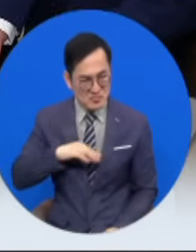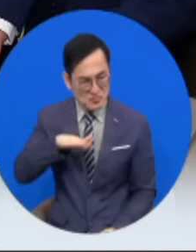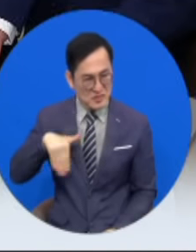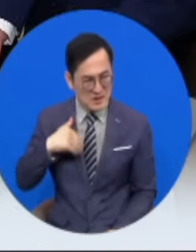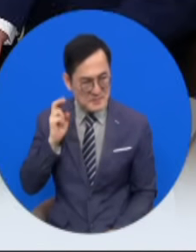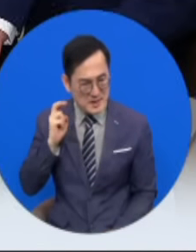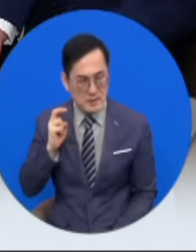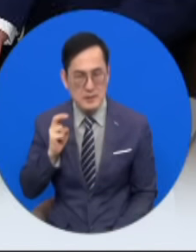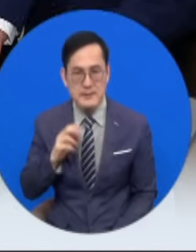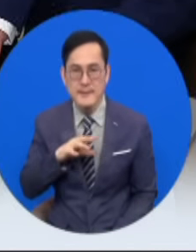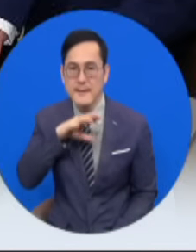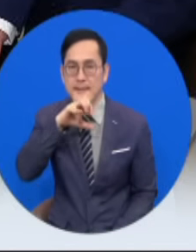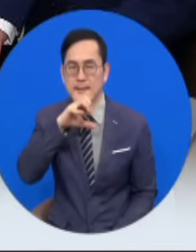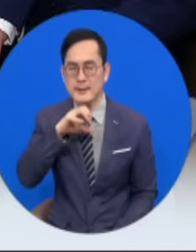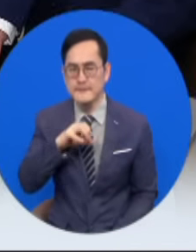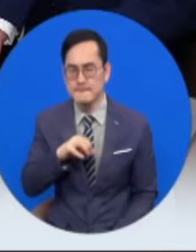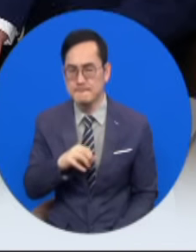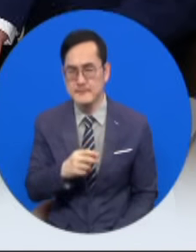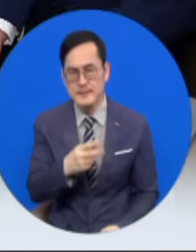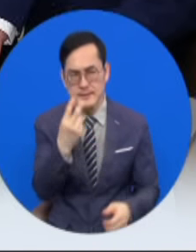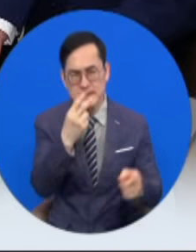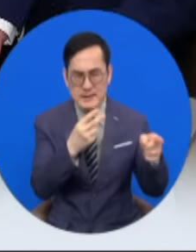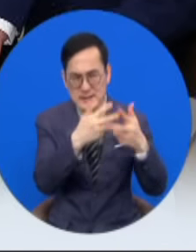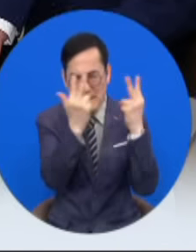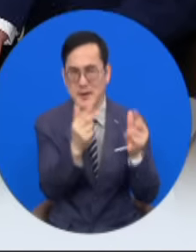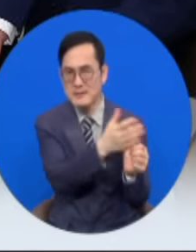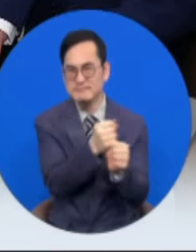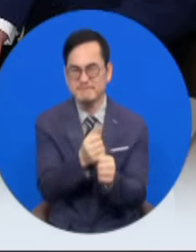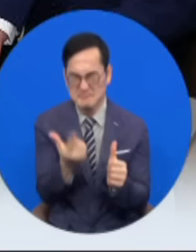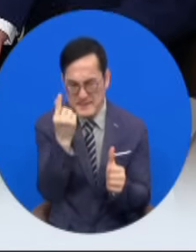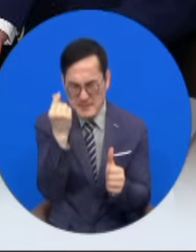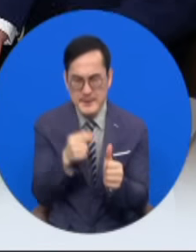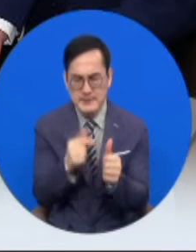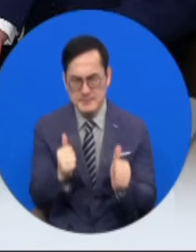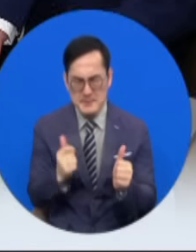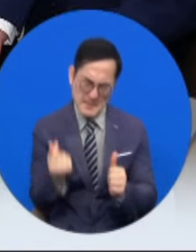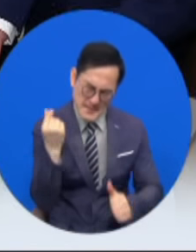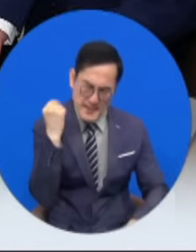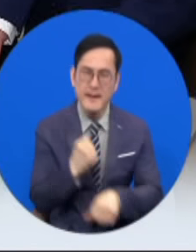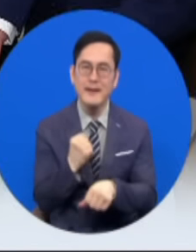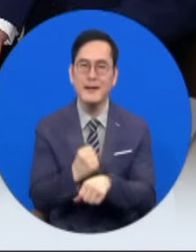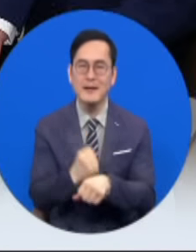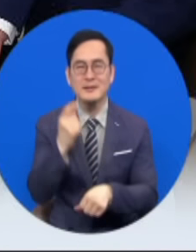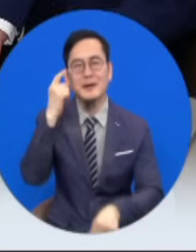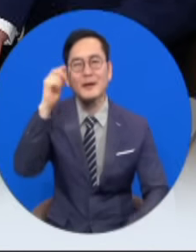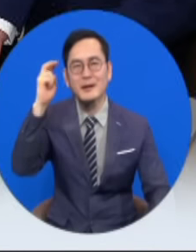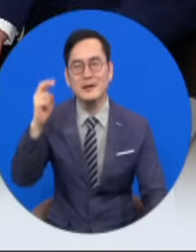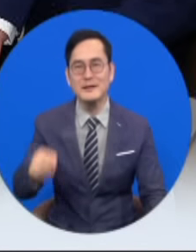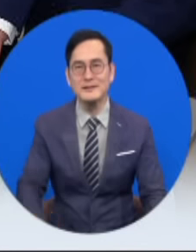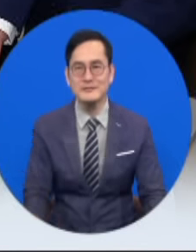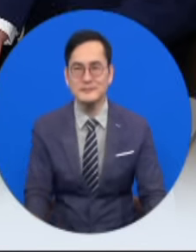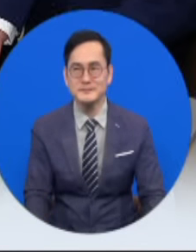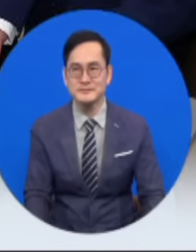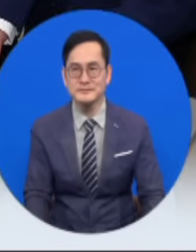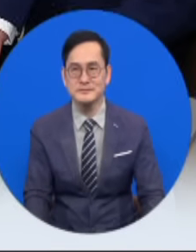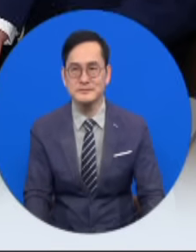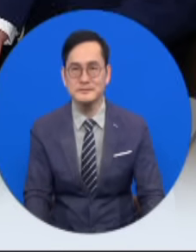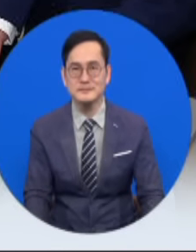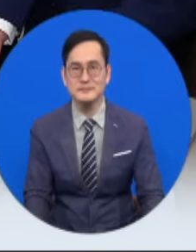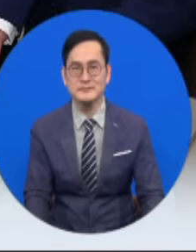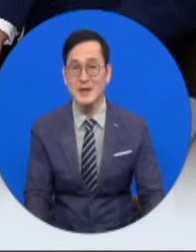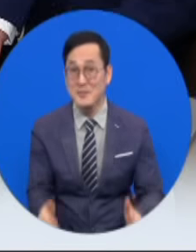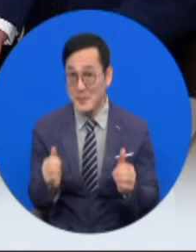이재명 피고인에 대해서 빨리빨리 사법 절차를 진행해서 빨리 끝내 버려야 된다 이거 털어 버려야 된다 털지 않고서이 상황이 계속 유지된다